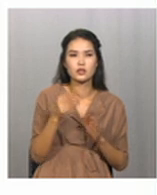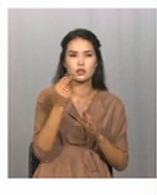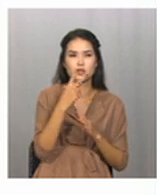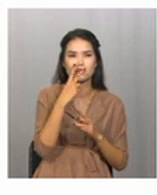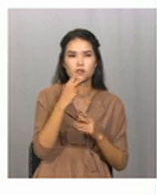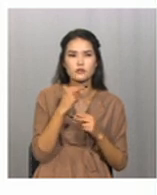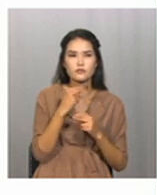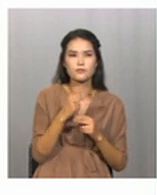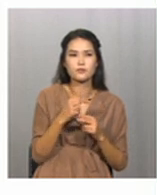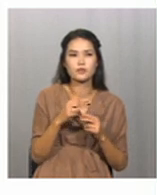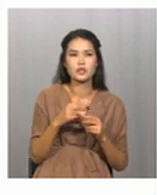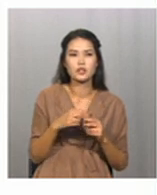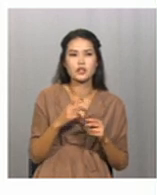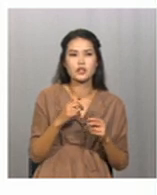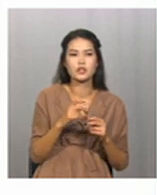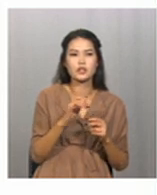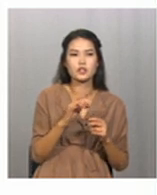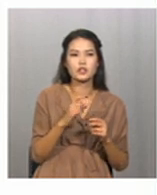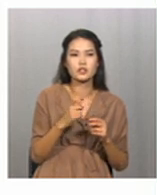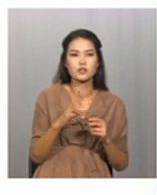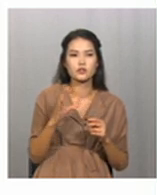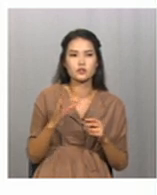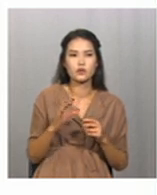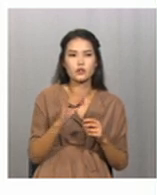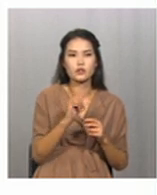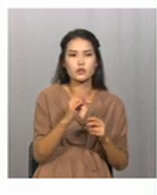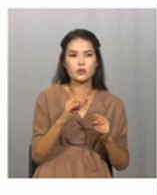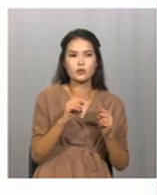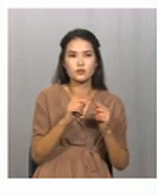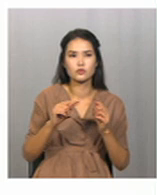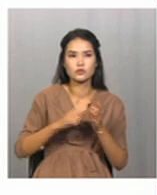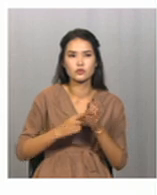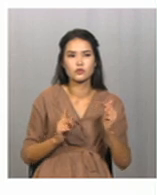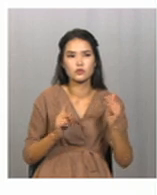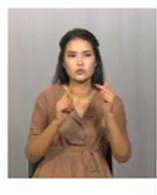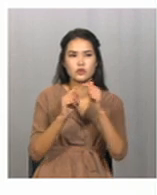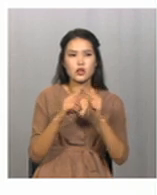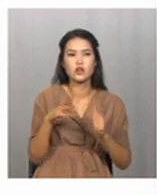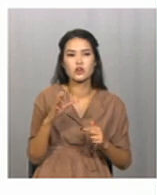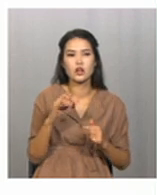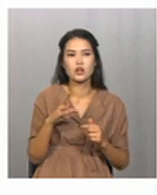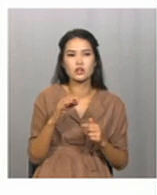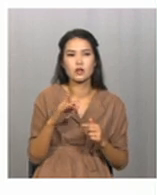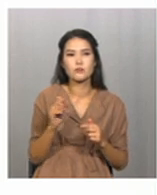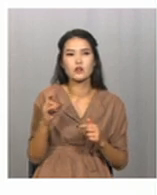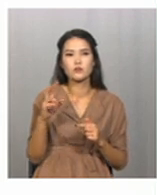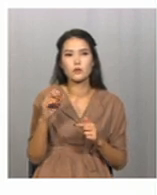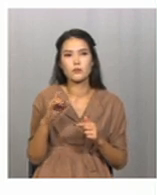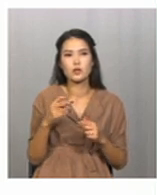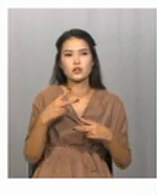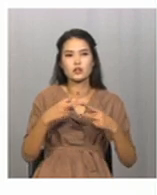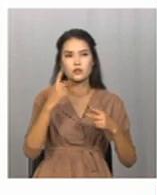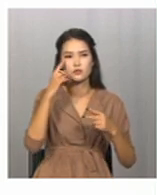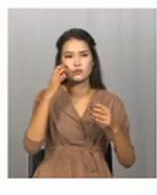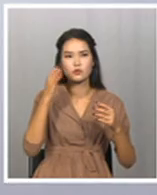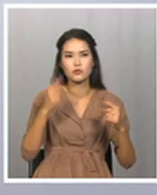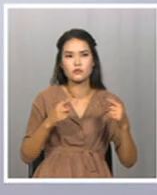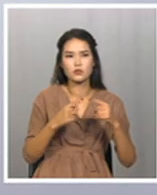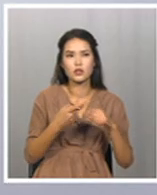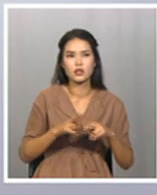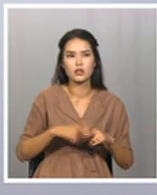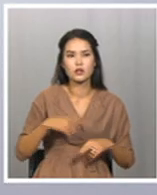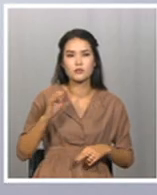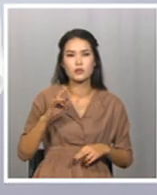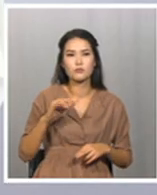тұрғандарыңыздай x0, y0 нүктесінде жанаманың және нормальдың түзулері қиылысып тұр, және олар перпендикуляр. Ал